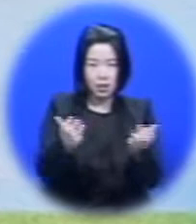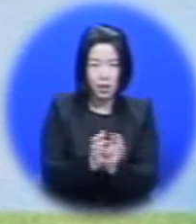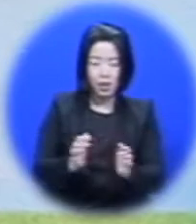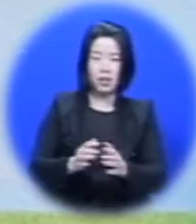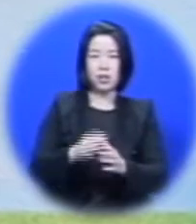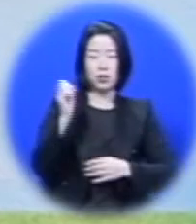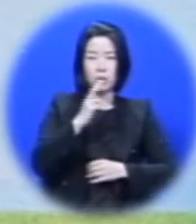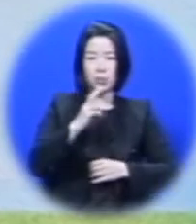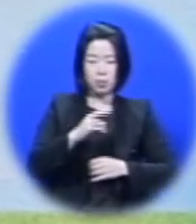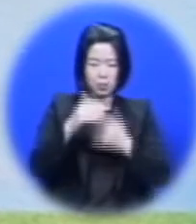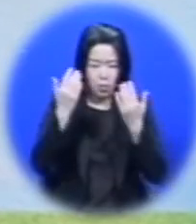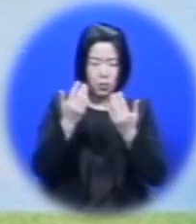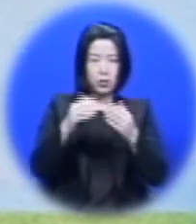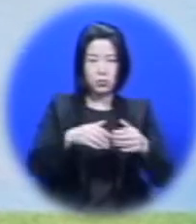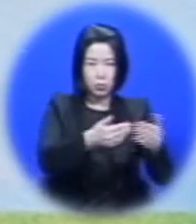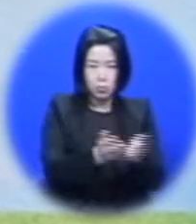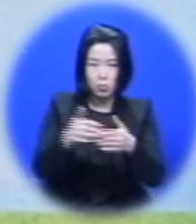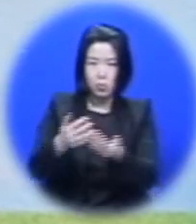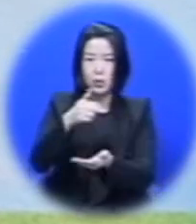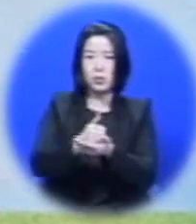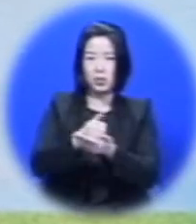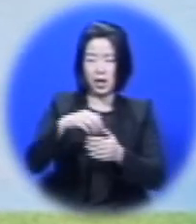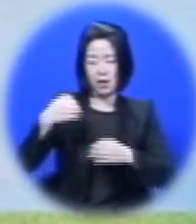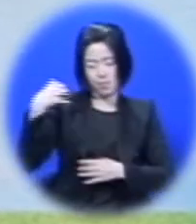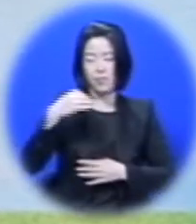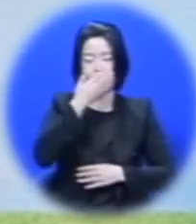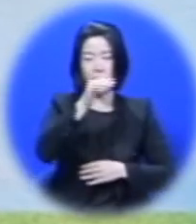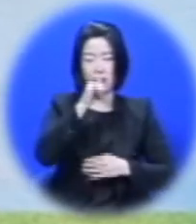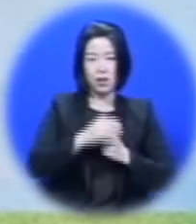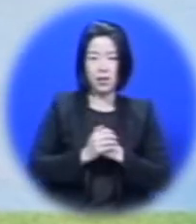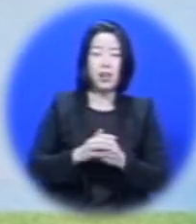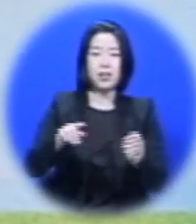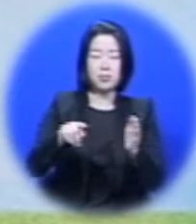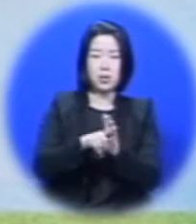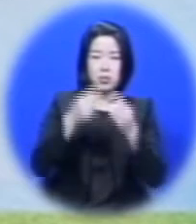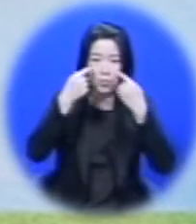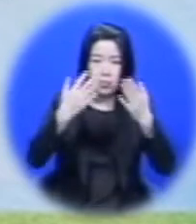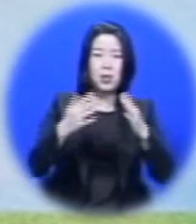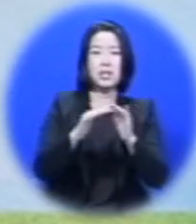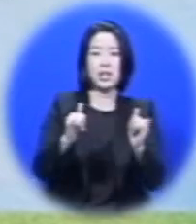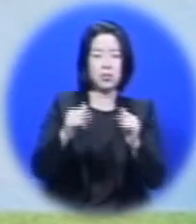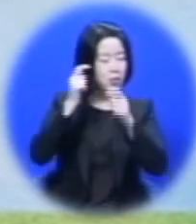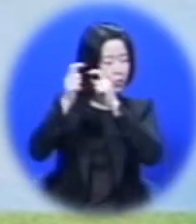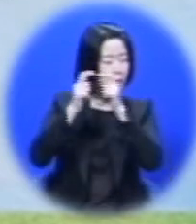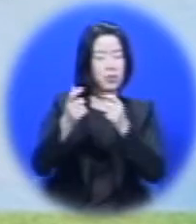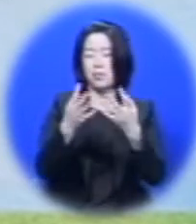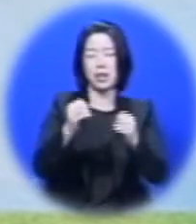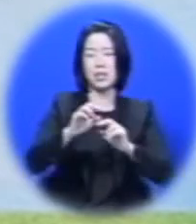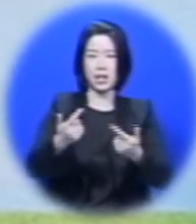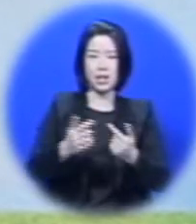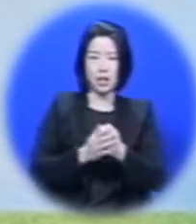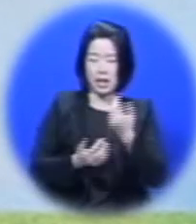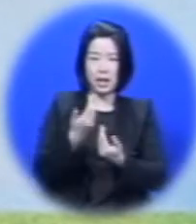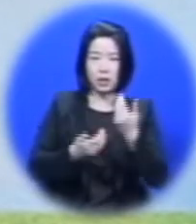다 할 수 있었다는 거예요. 믿음이 분명한 사람에게는 고민이 별로 없습니다.